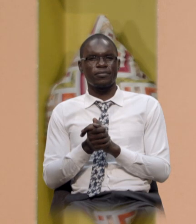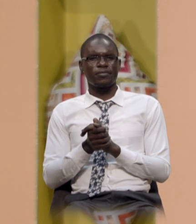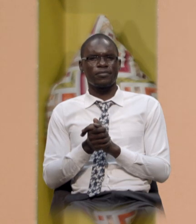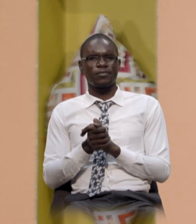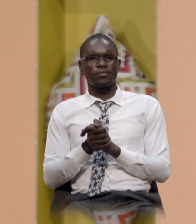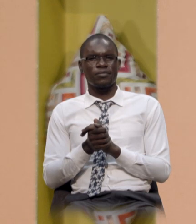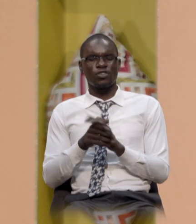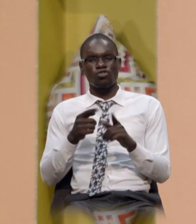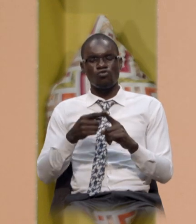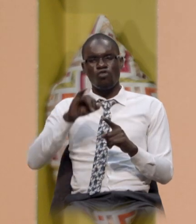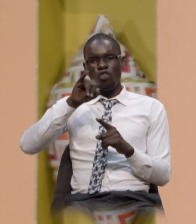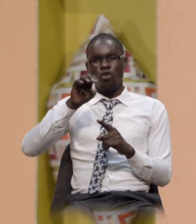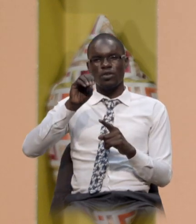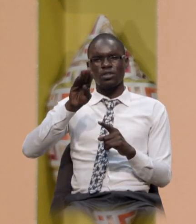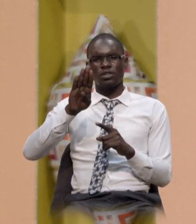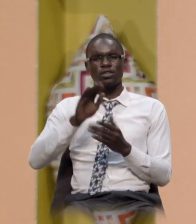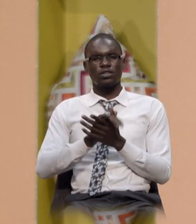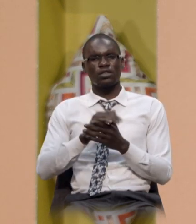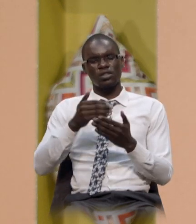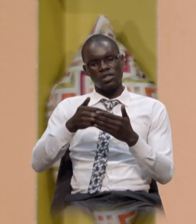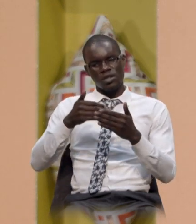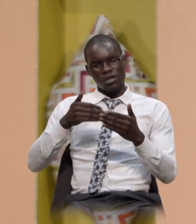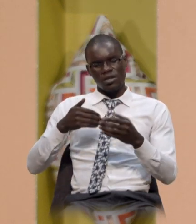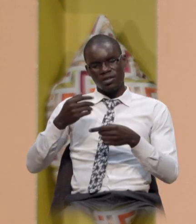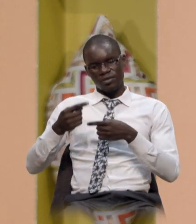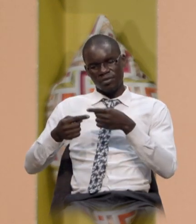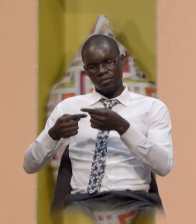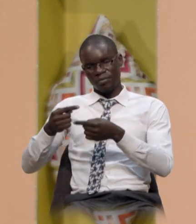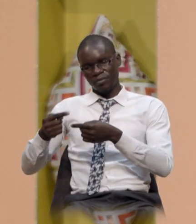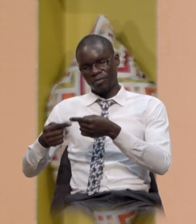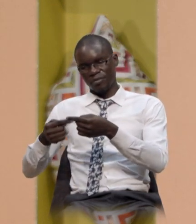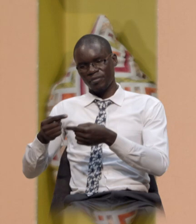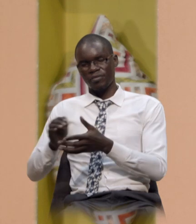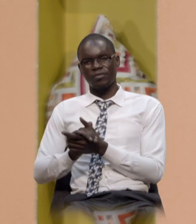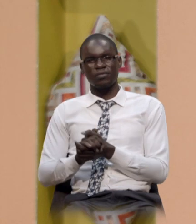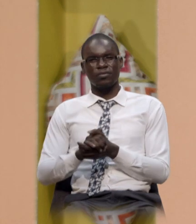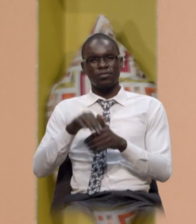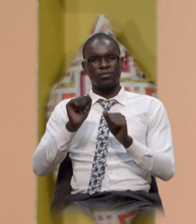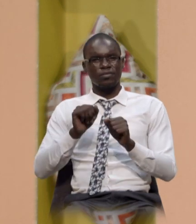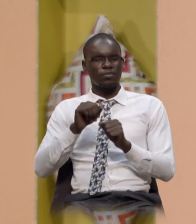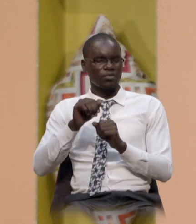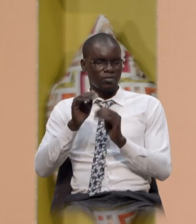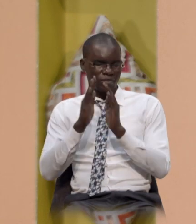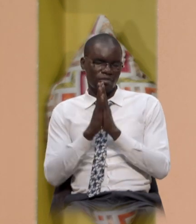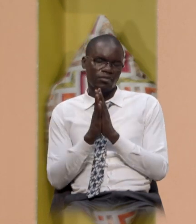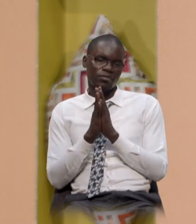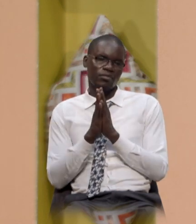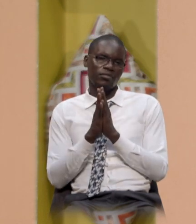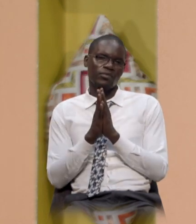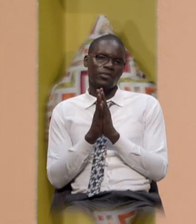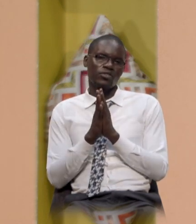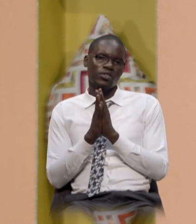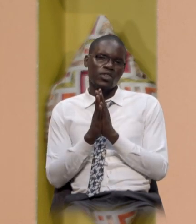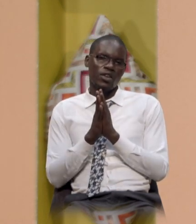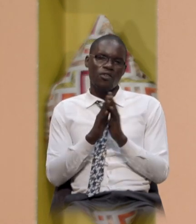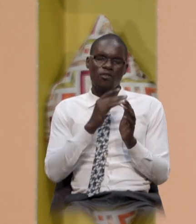linatoka katika kitabu cha Ayubu. Na kabla hatuja endelea, ebu na tuombe. Baba wetu na